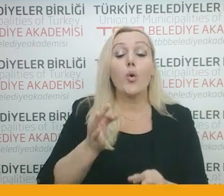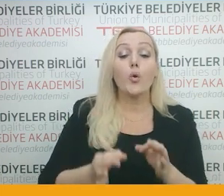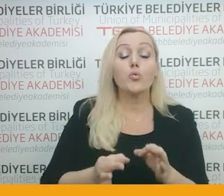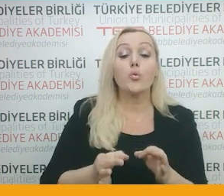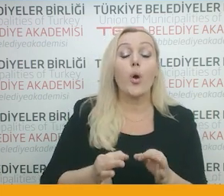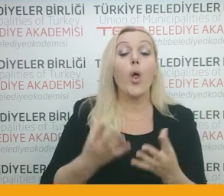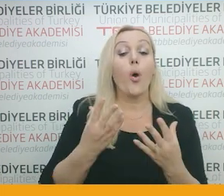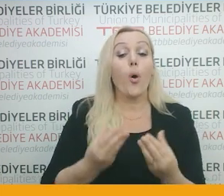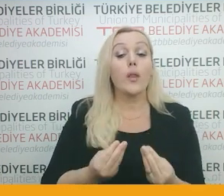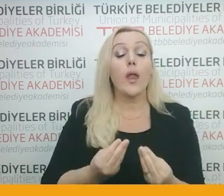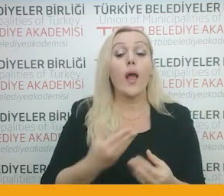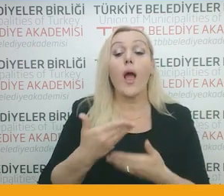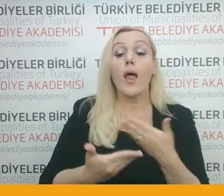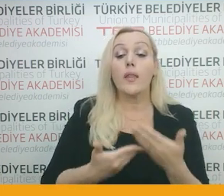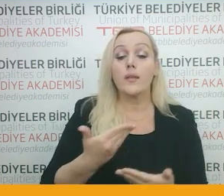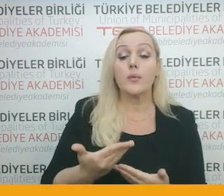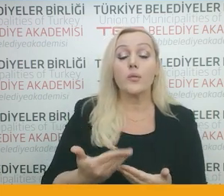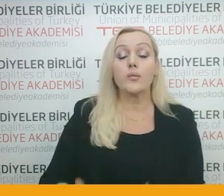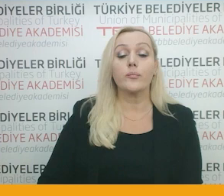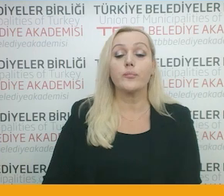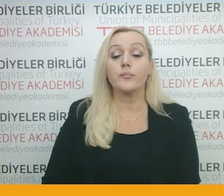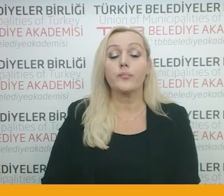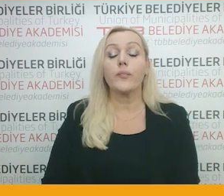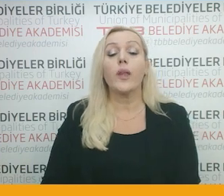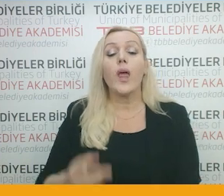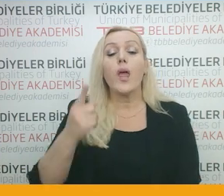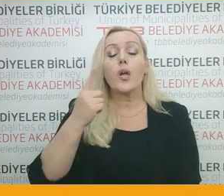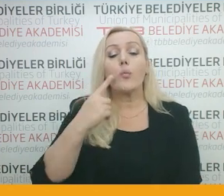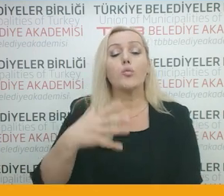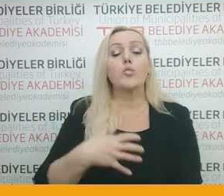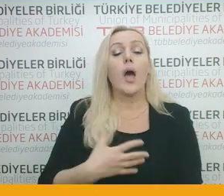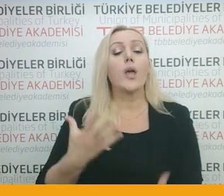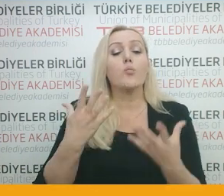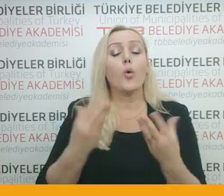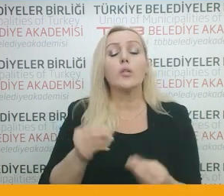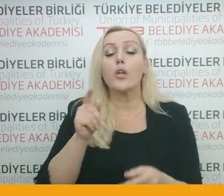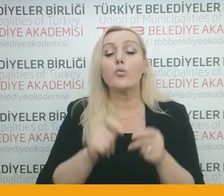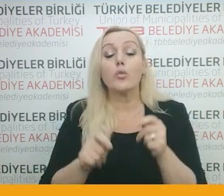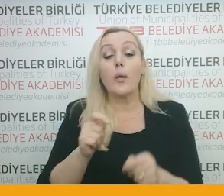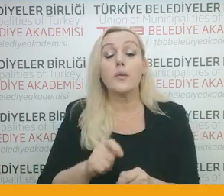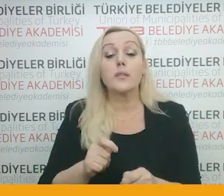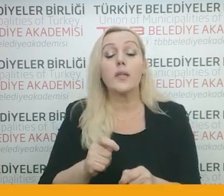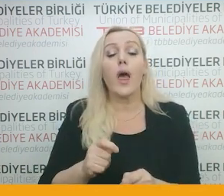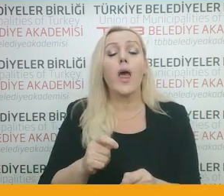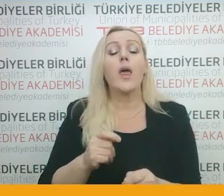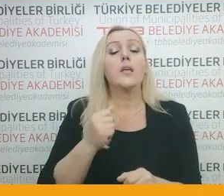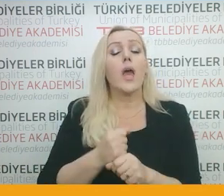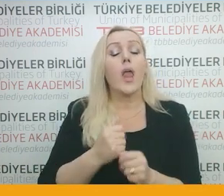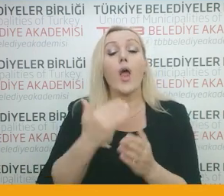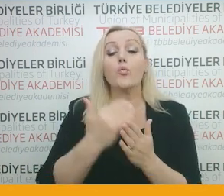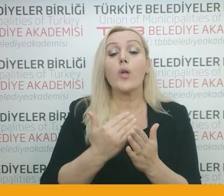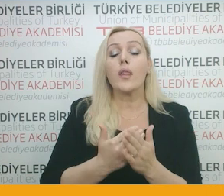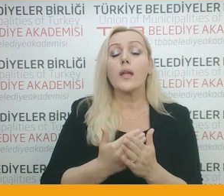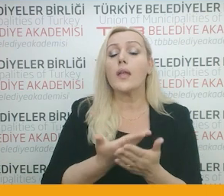kavramıyla ifade edebiliyoruz. Kamu kaynağının kullanılmasının genel esaslarından bahsedeceğiz